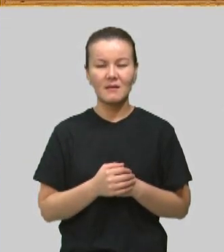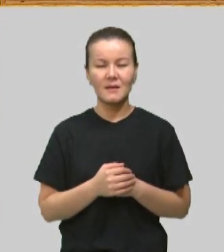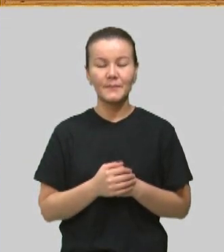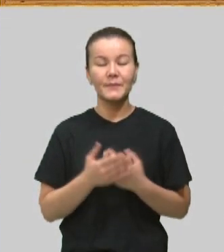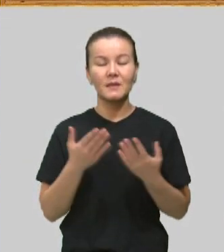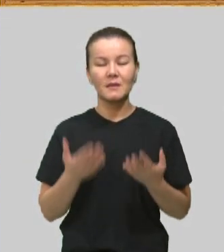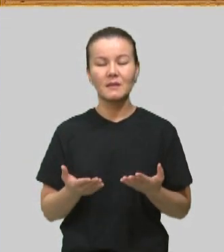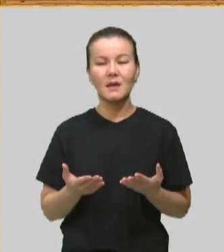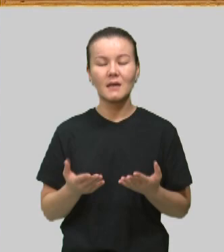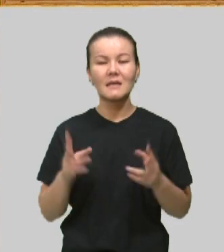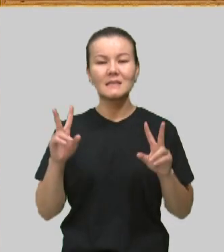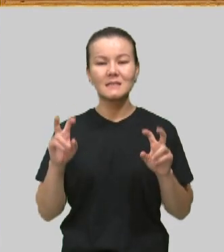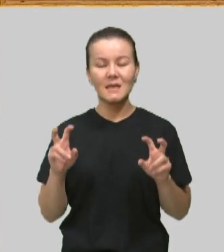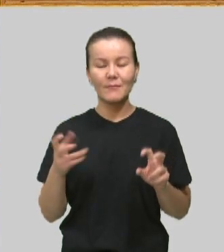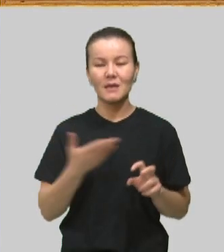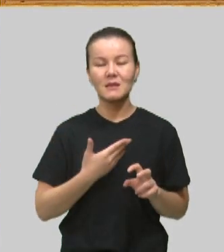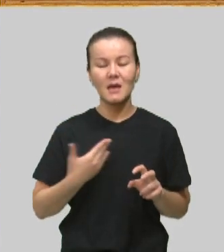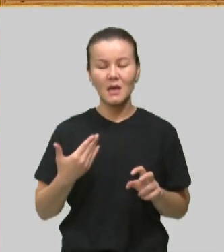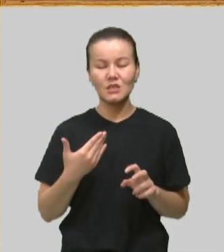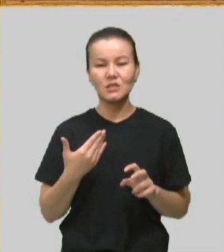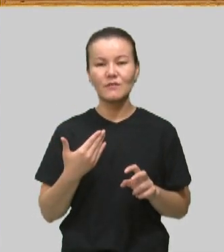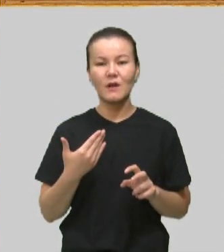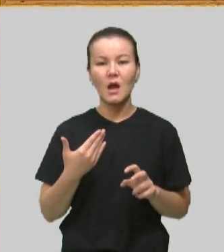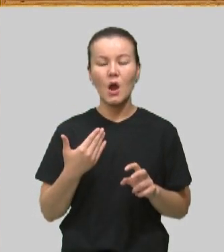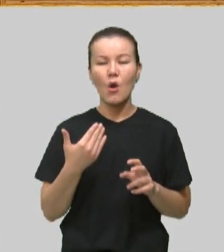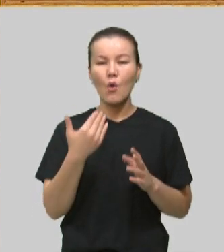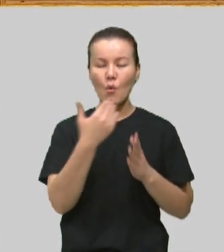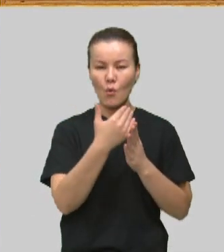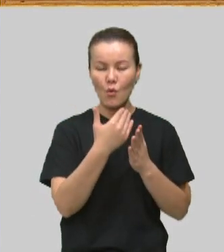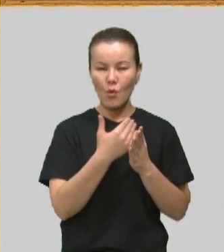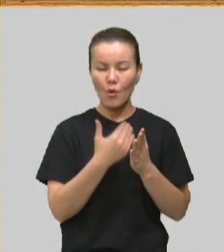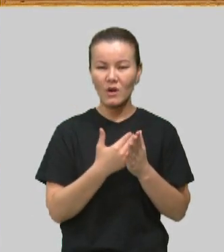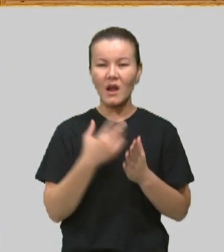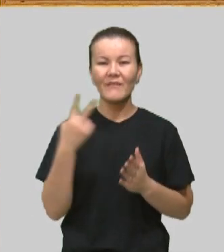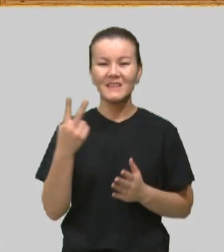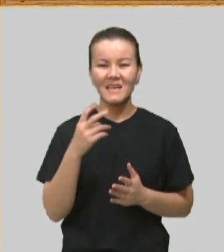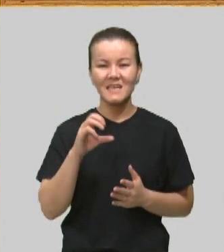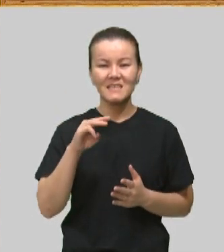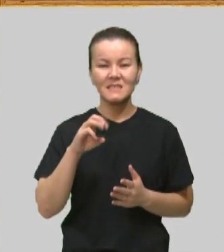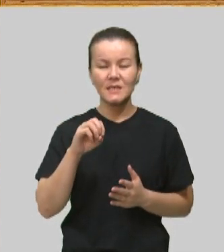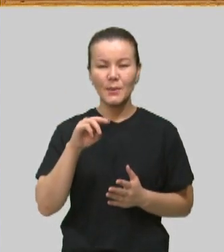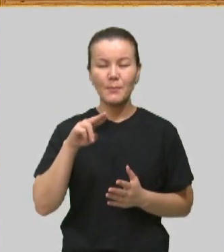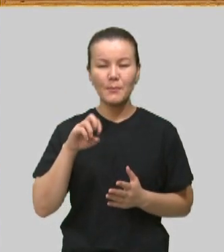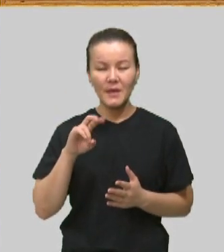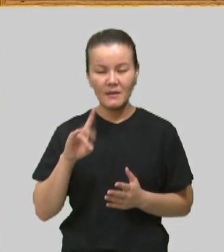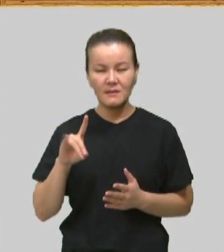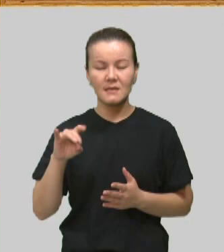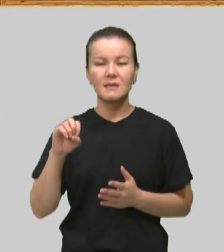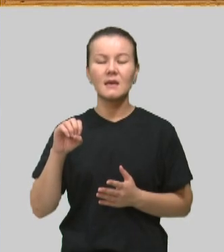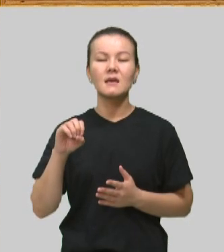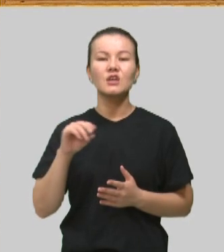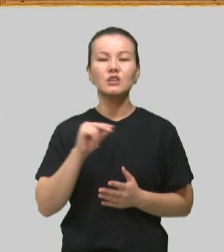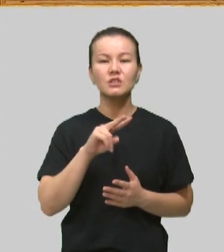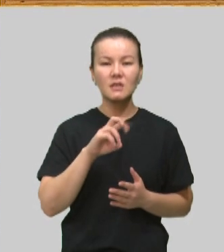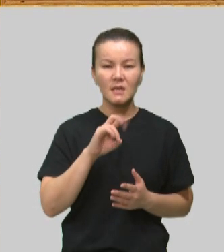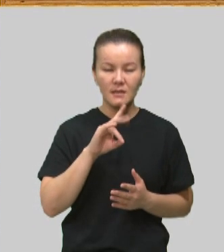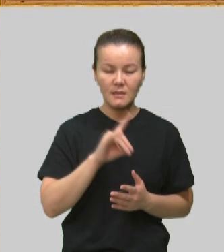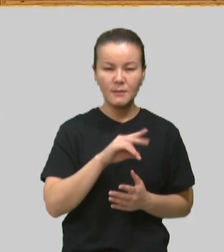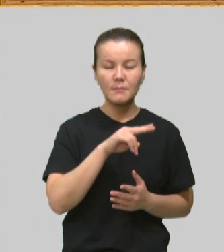Итак, тема нашего урока – второстепенные члены